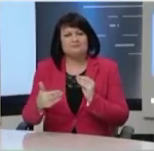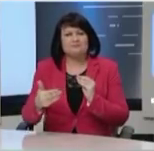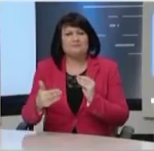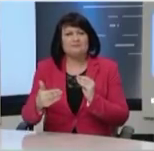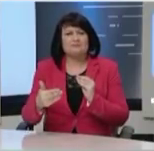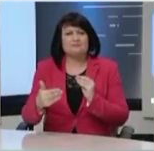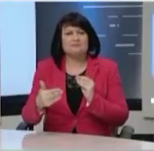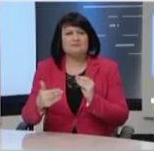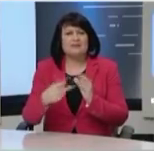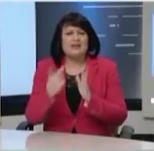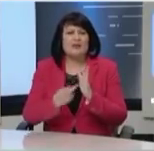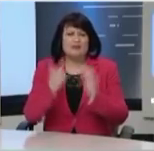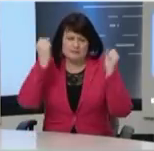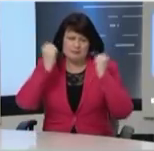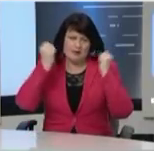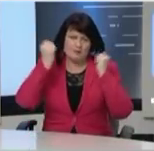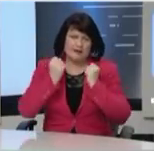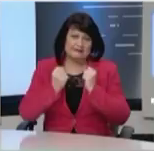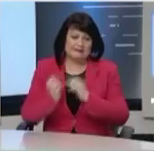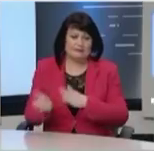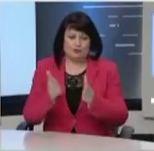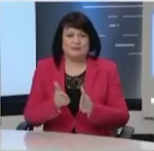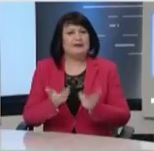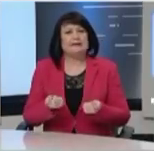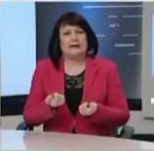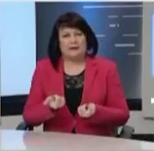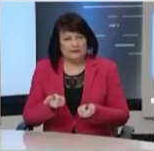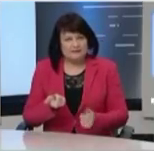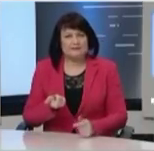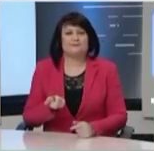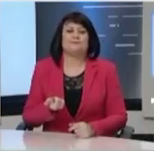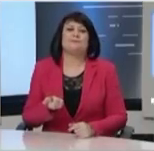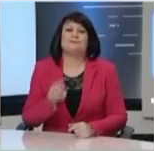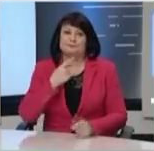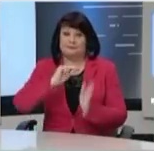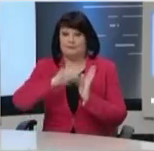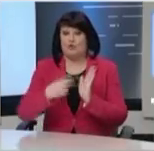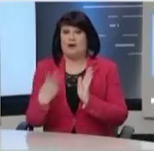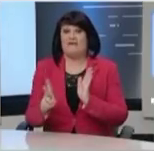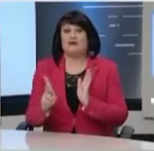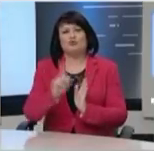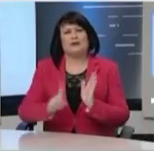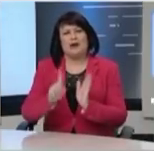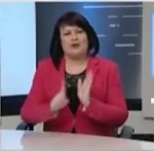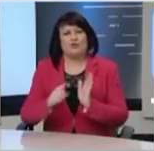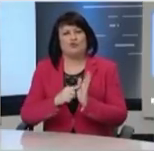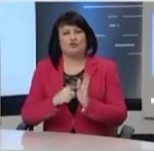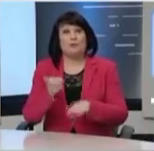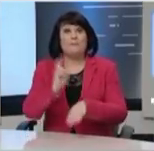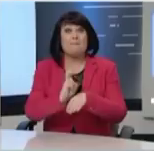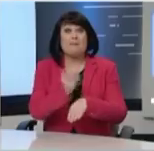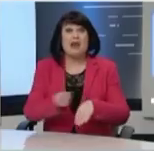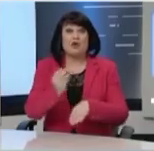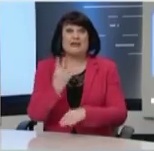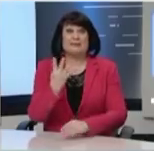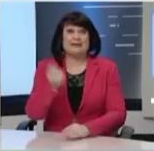το απόλυτο διπλό φιάσκο. Από τη μια είχατε βάλει φαρδιά πλατιά την υπογραφή σας για πλεονάσματα